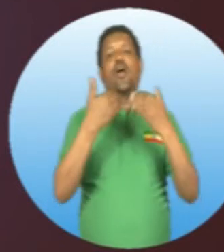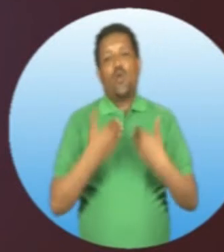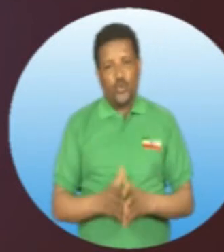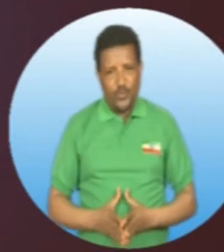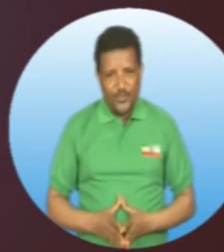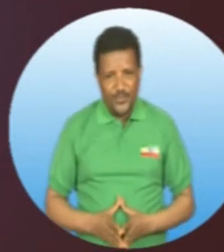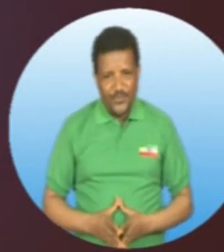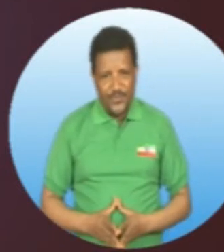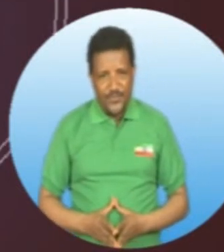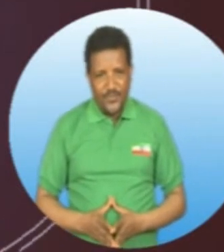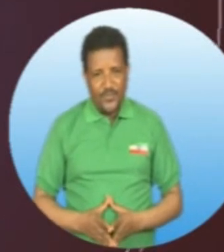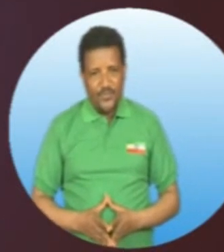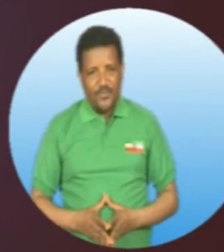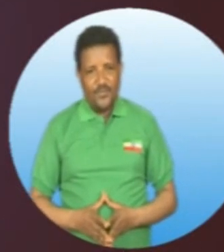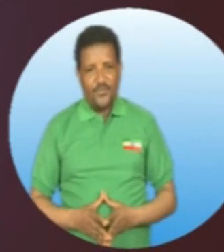ብላቶች አላቸው።